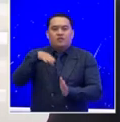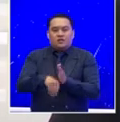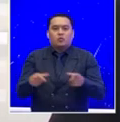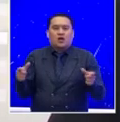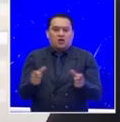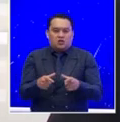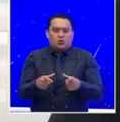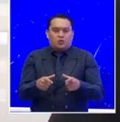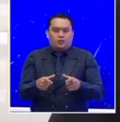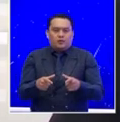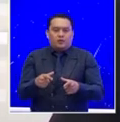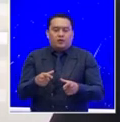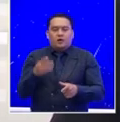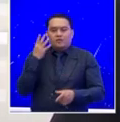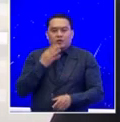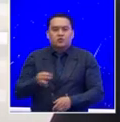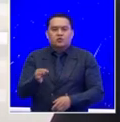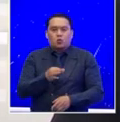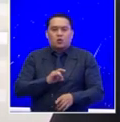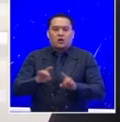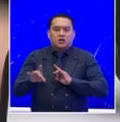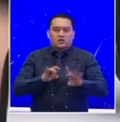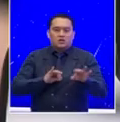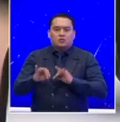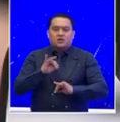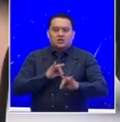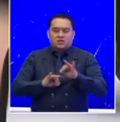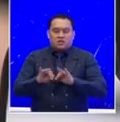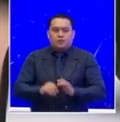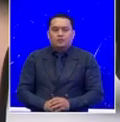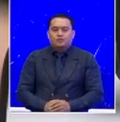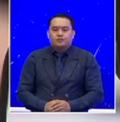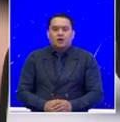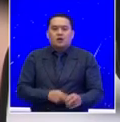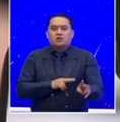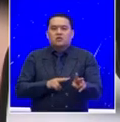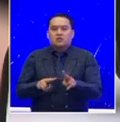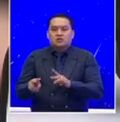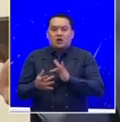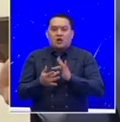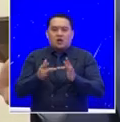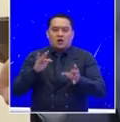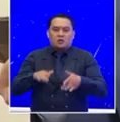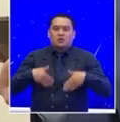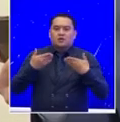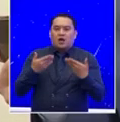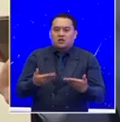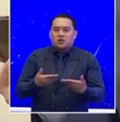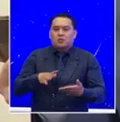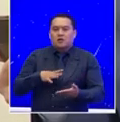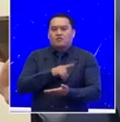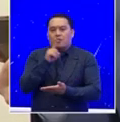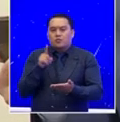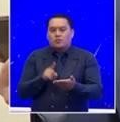карантину в Алматинской области, разъяснительная беседа. Со стороны граждан, следивших за эфиром в социальных сетях и представителей СМИ, было задано